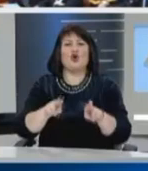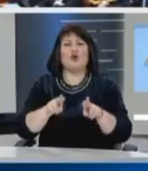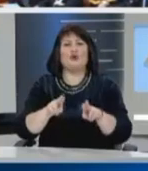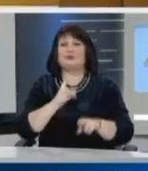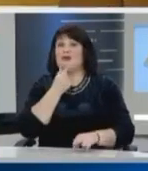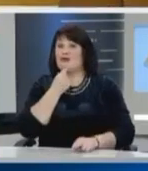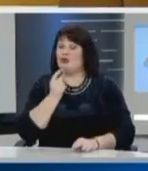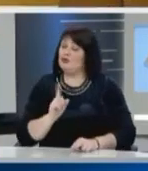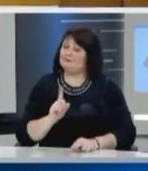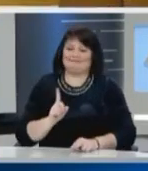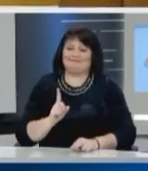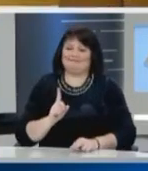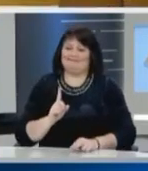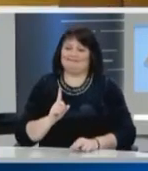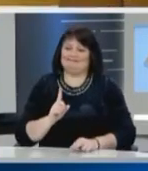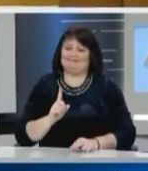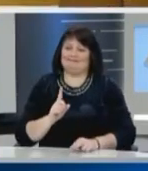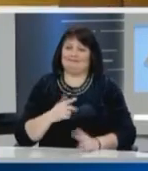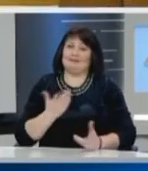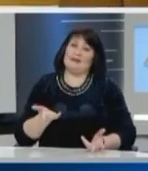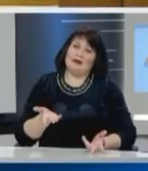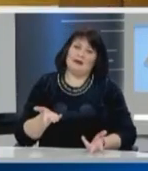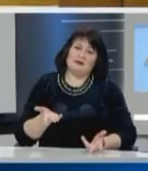δεν ήταν εύκολος δρόμος